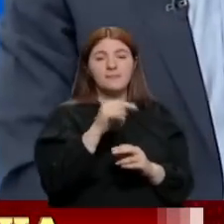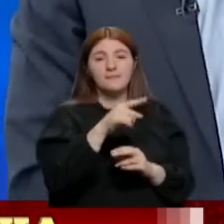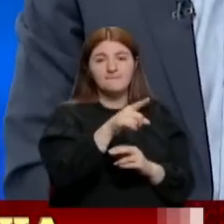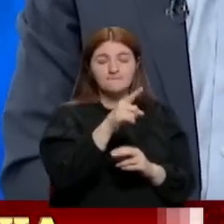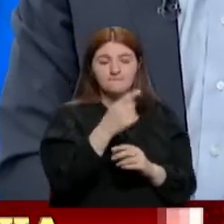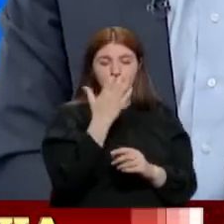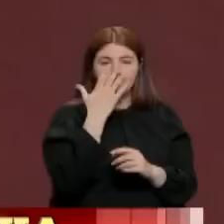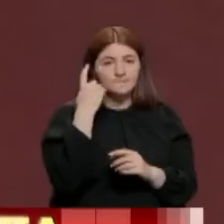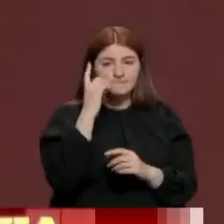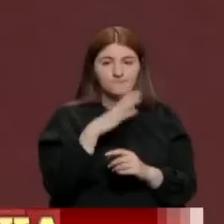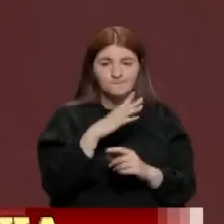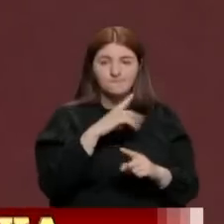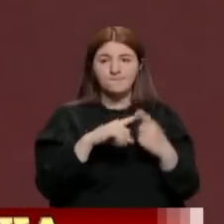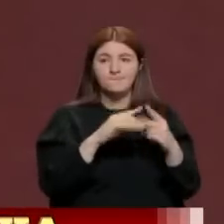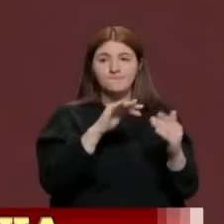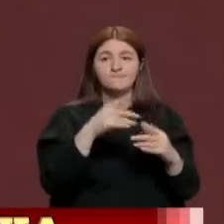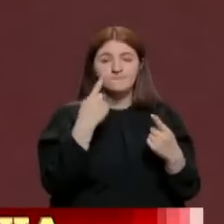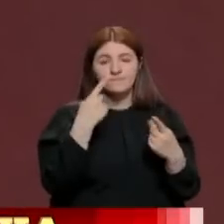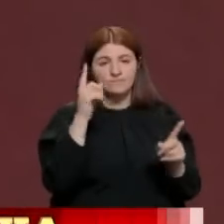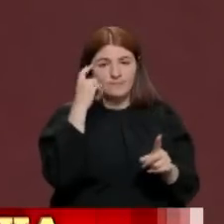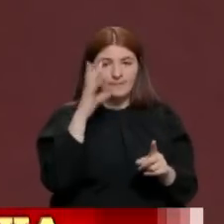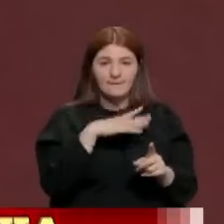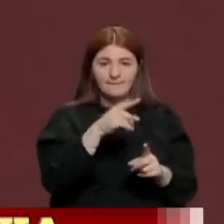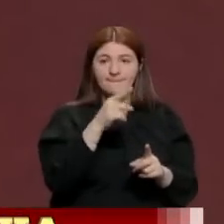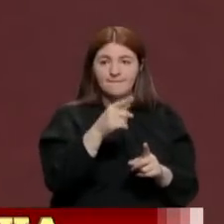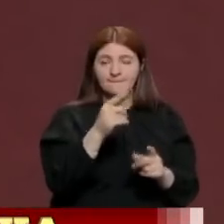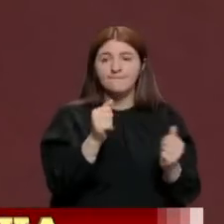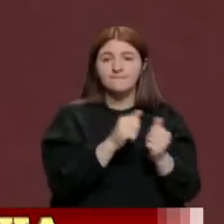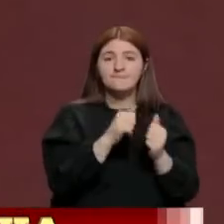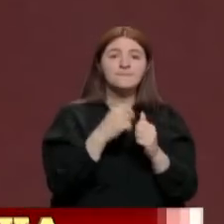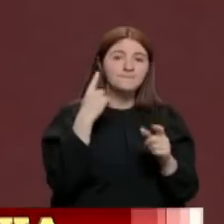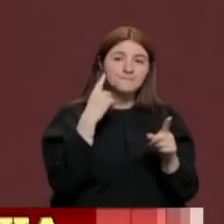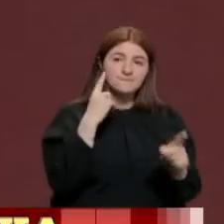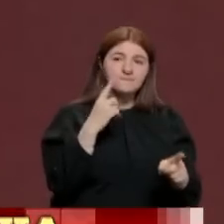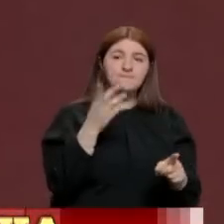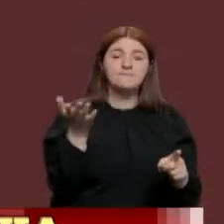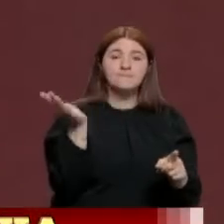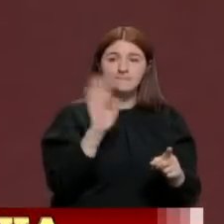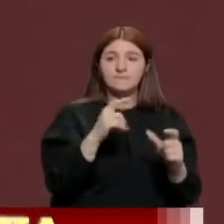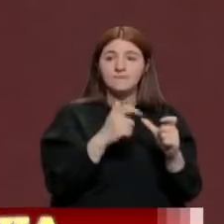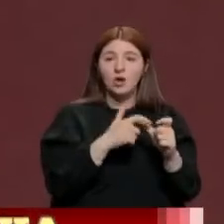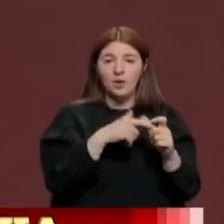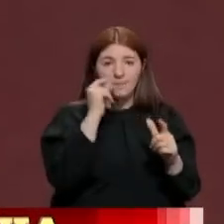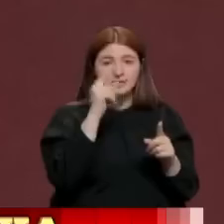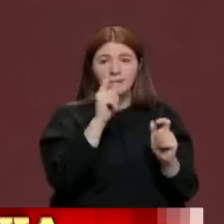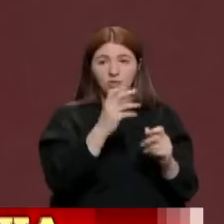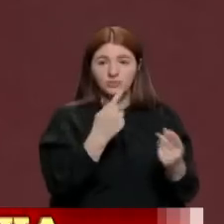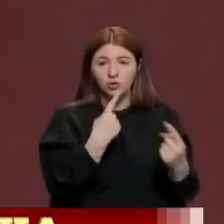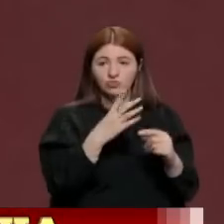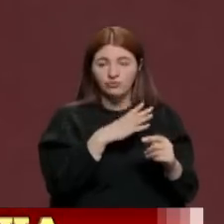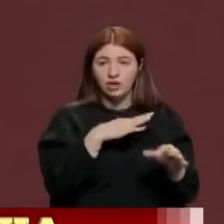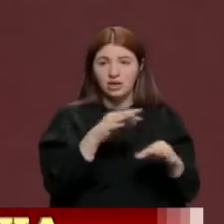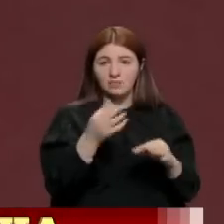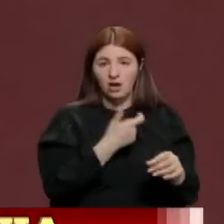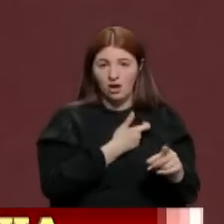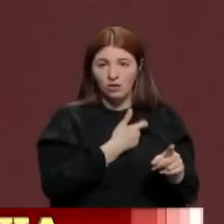sizin önerileriniz var. Siyasetten gelen farklı öneriler de var. Onu da birlikte dinleyelim. Sonra Garo Bey, sizin de yapmış olduğunuz bir konuşma var. İmar